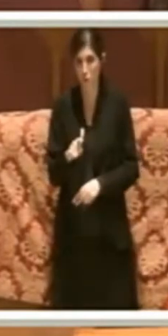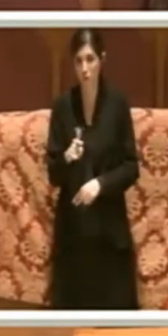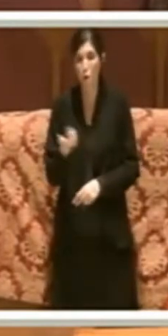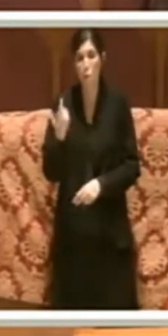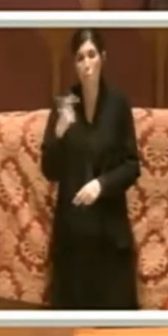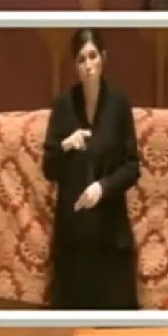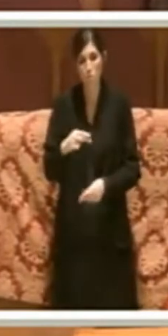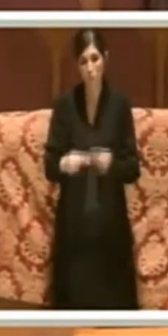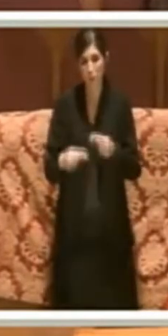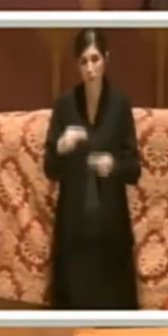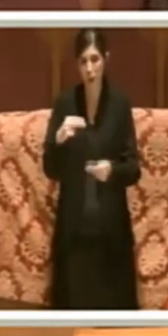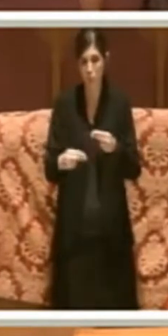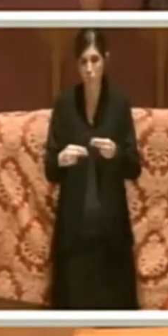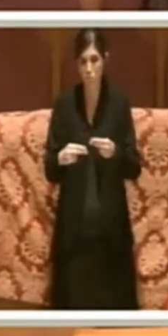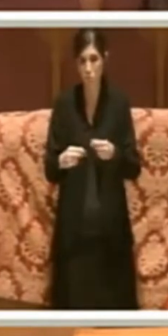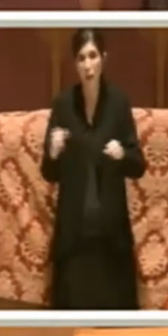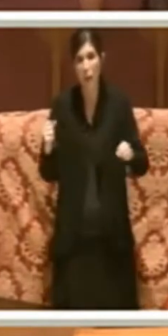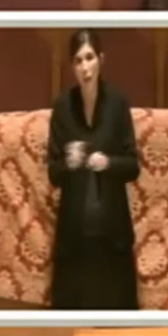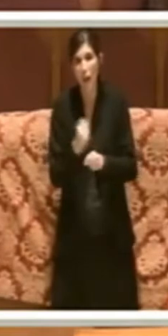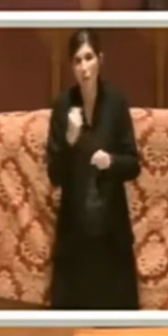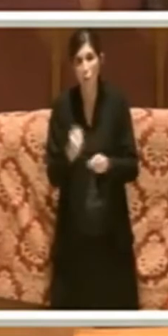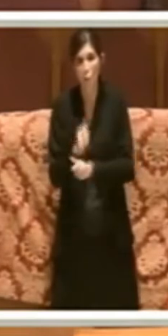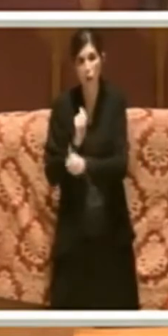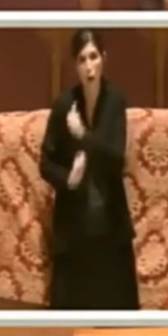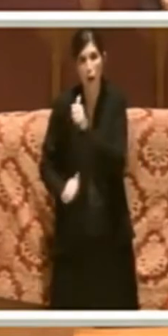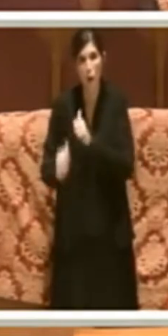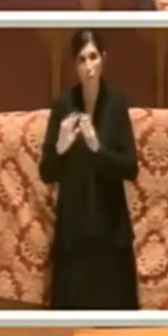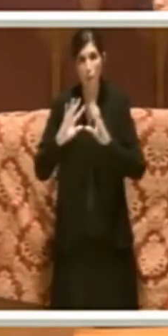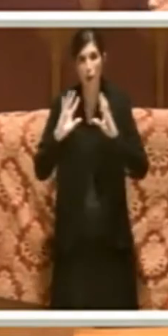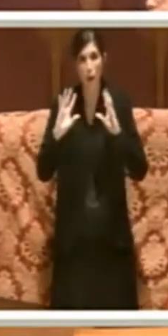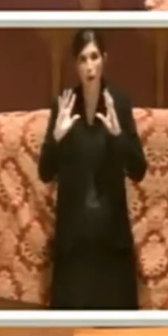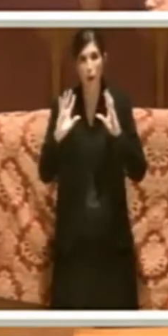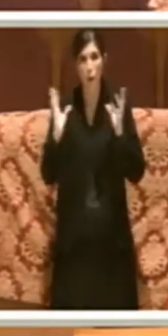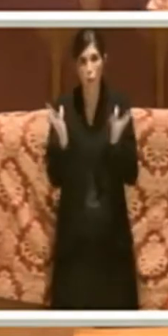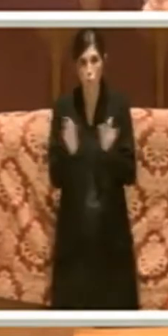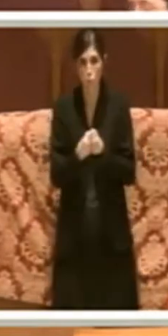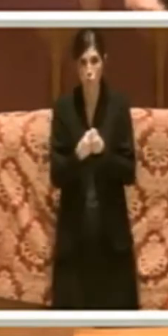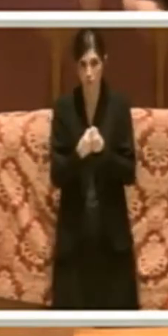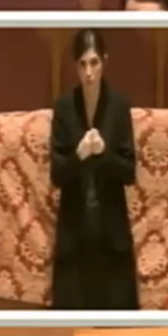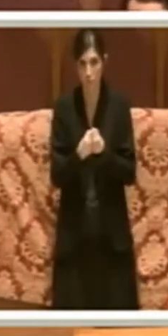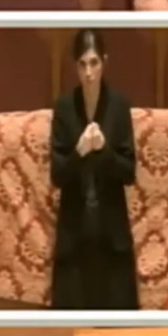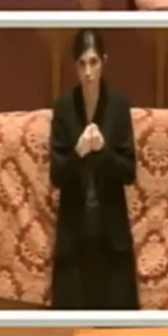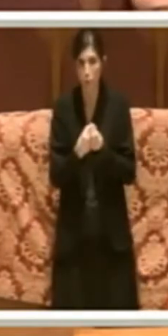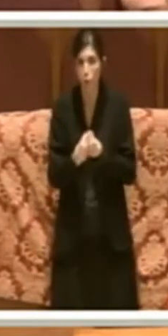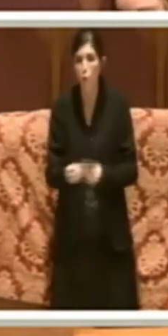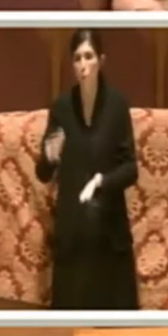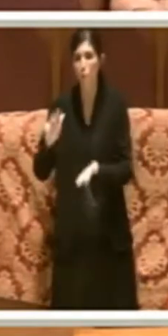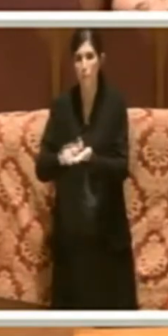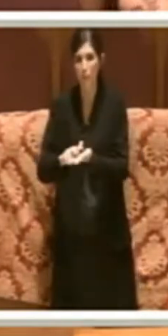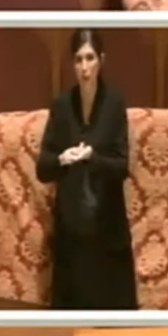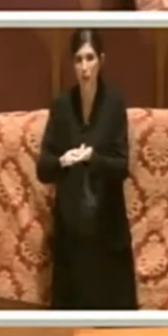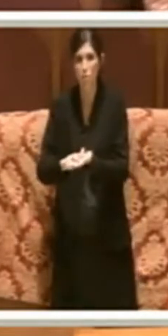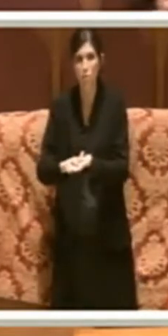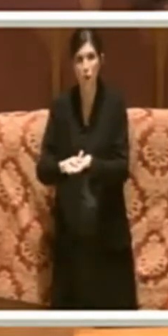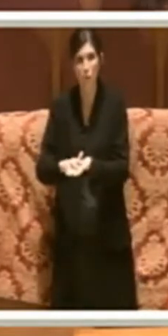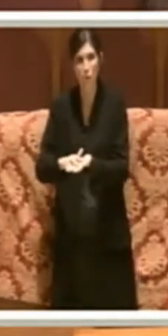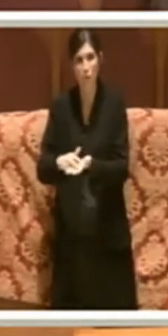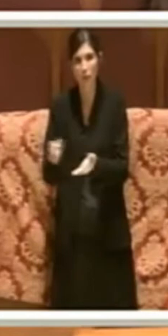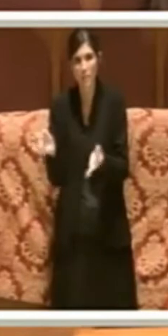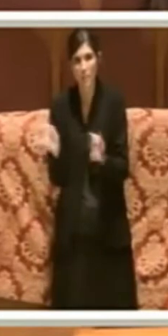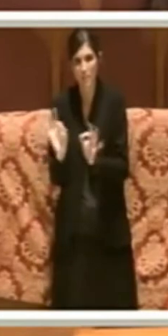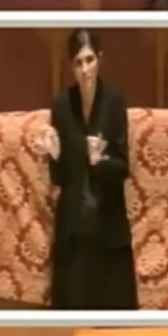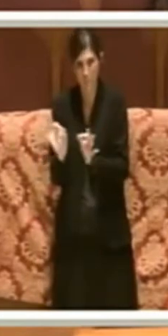un preconsuntivo, vale a dire non su un bilancio approvato. Infatti l'OREF ci dice: questo può